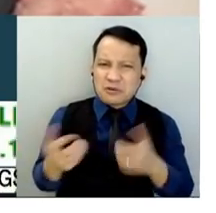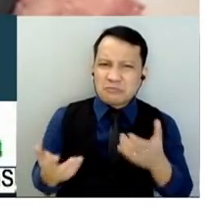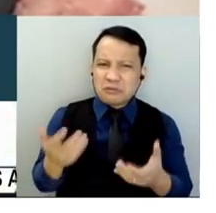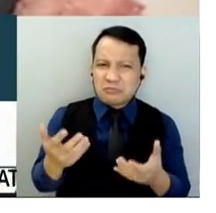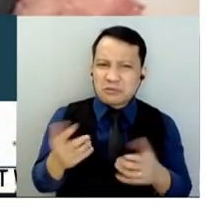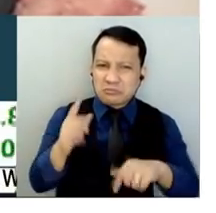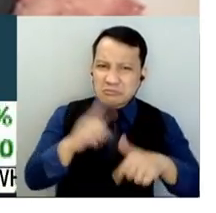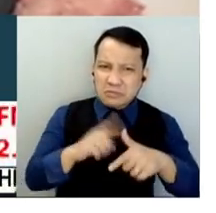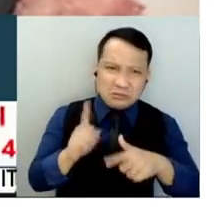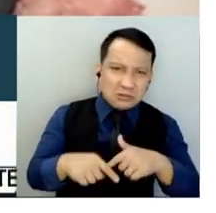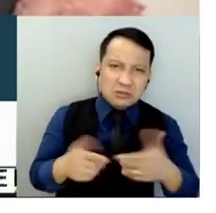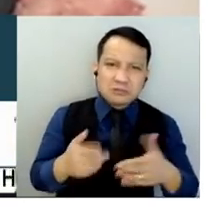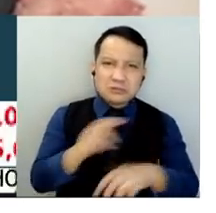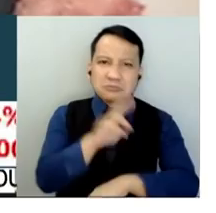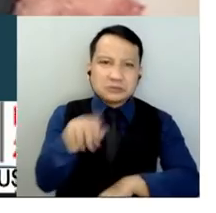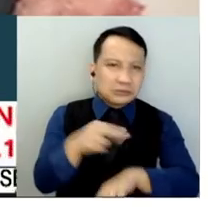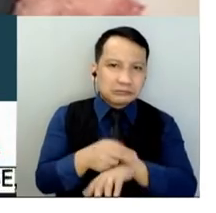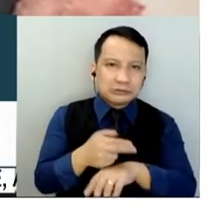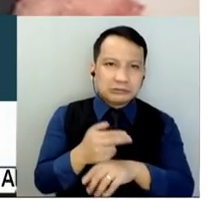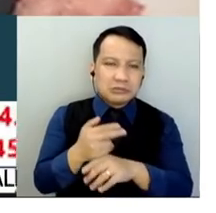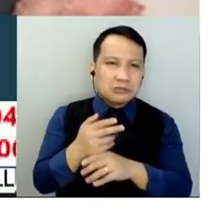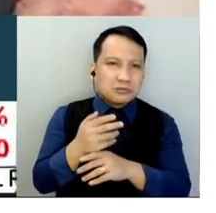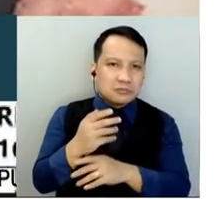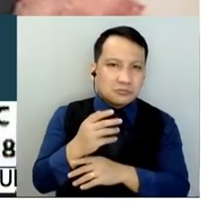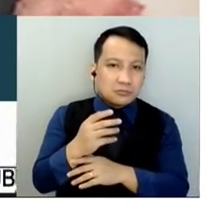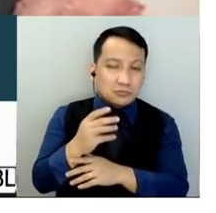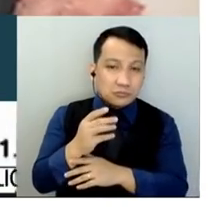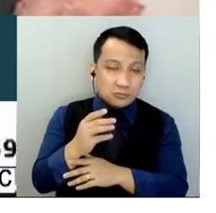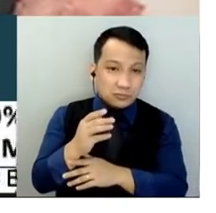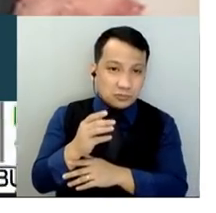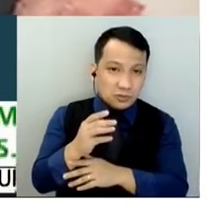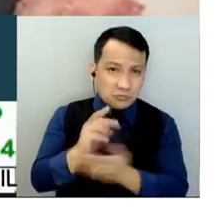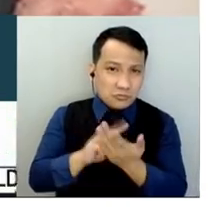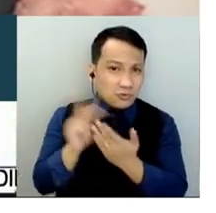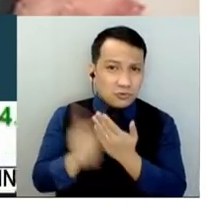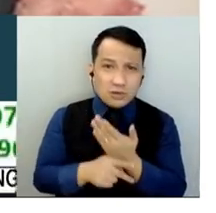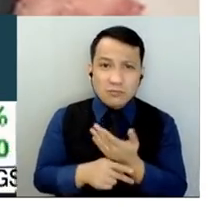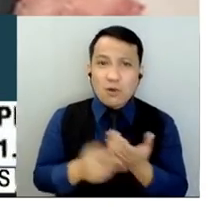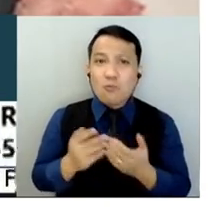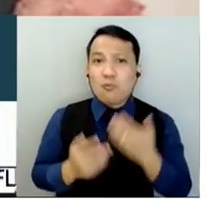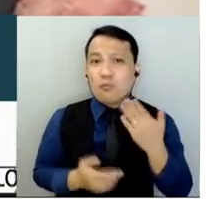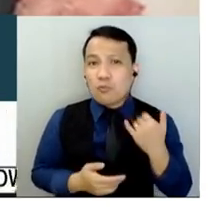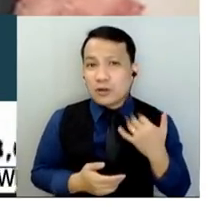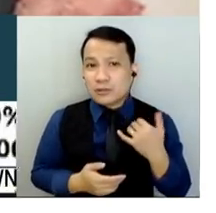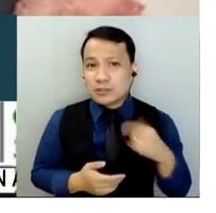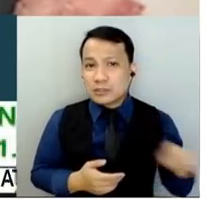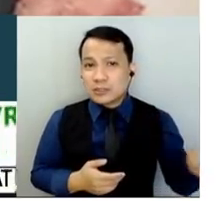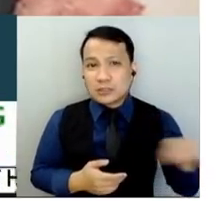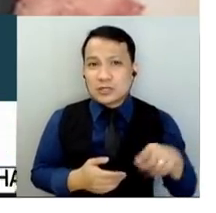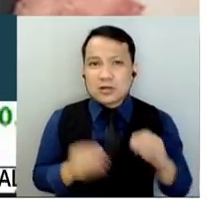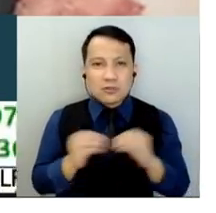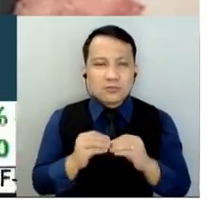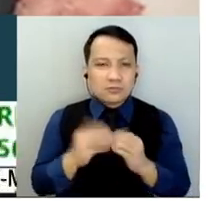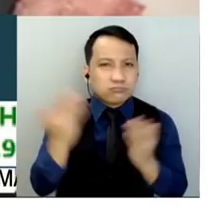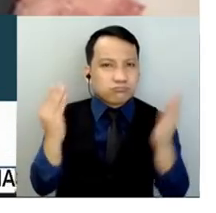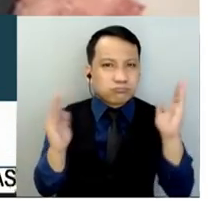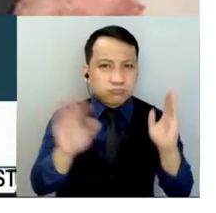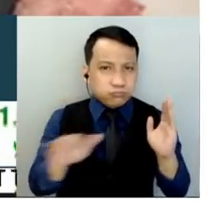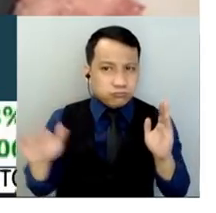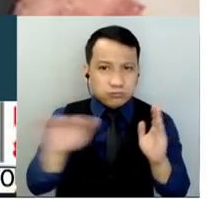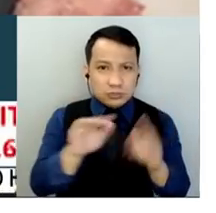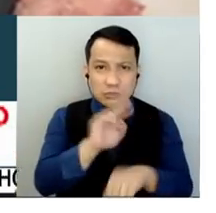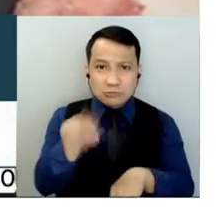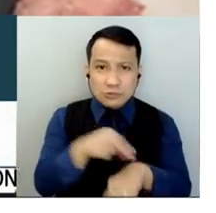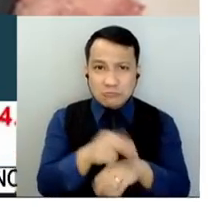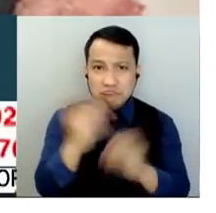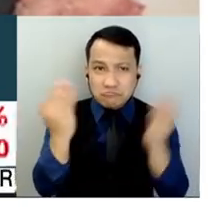than the national programs. Kasi national programs, that is more transparent to us. So kung